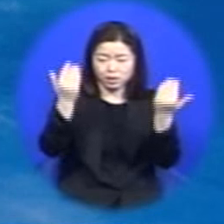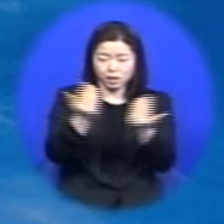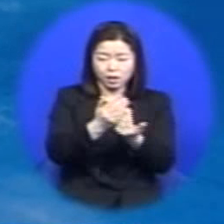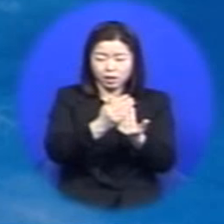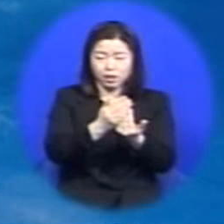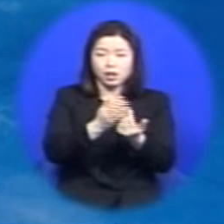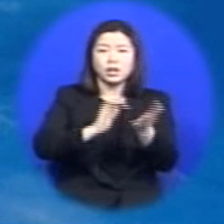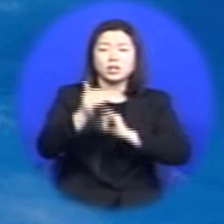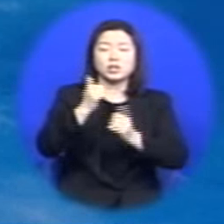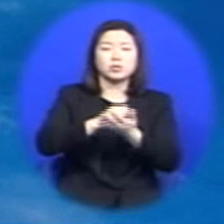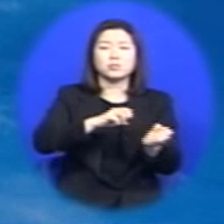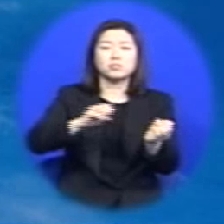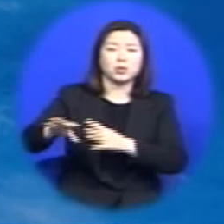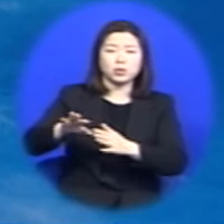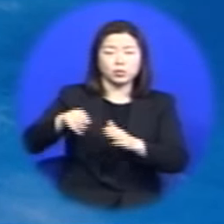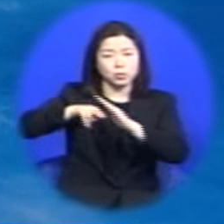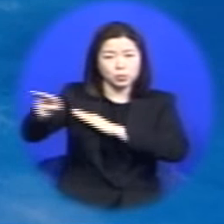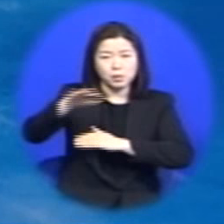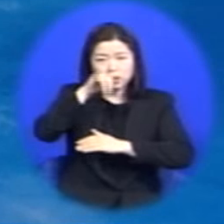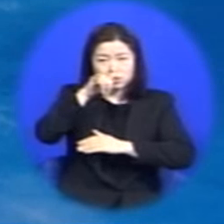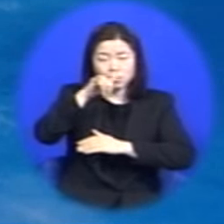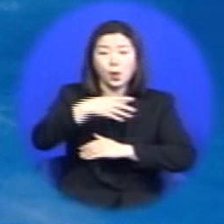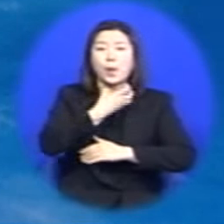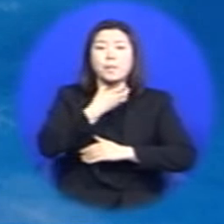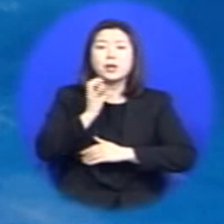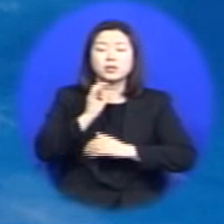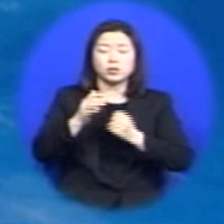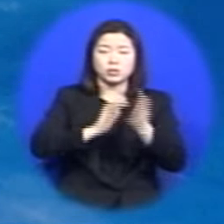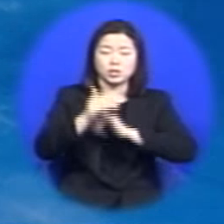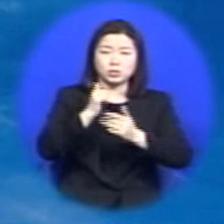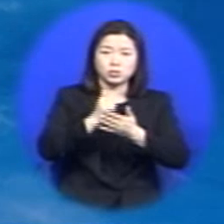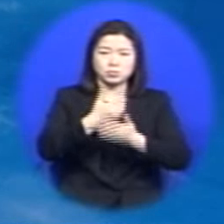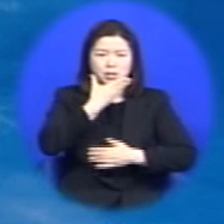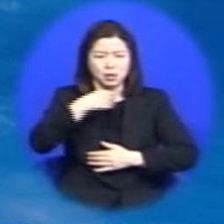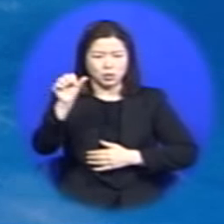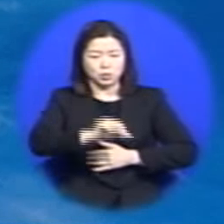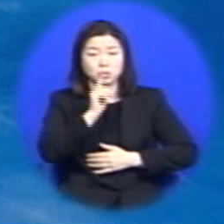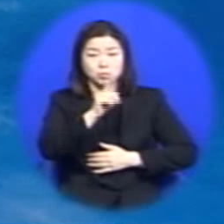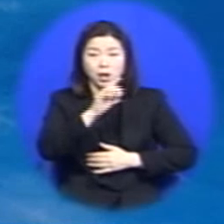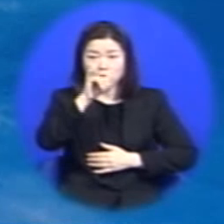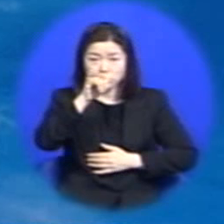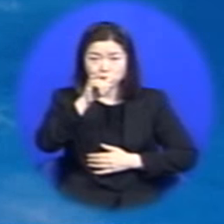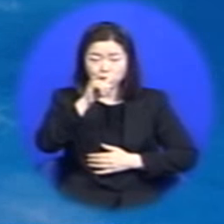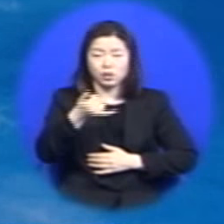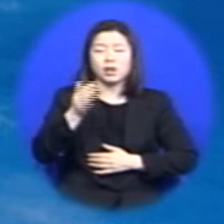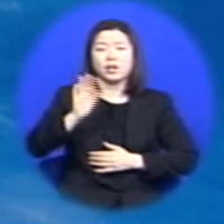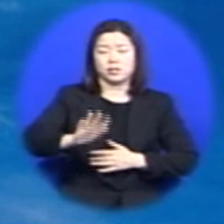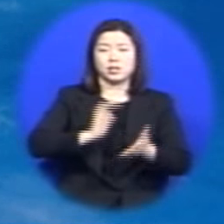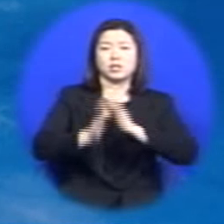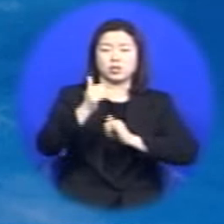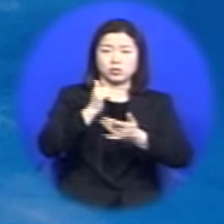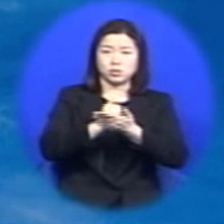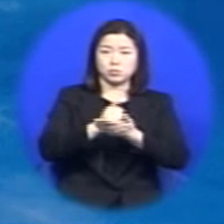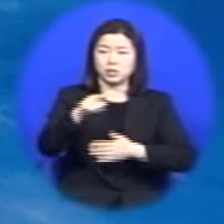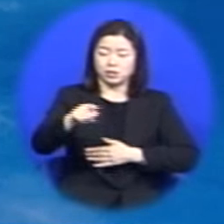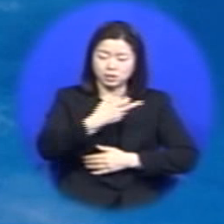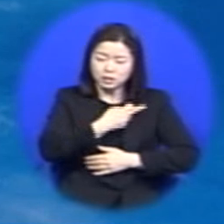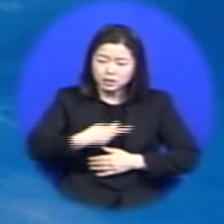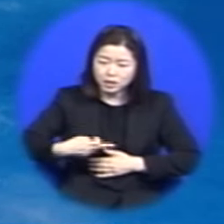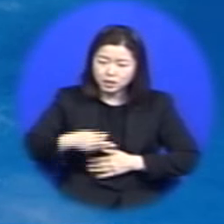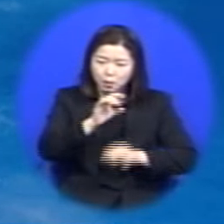베드로는 심지어 저주까지 했어요. 그런데 예수님께서 그 제자들을 찾아오셔서 다시